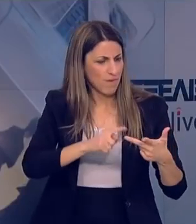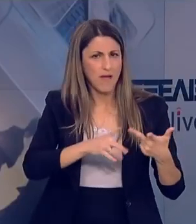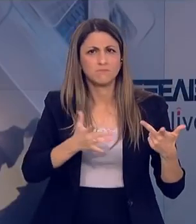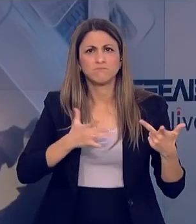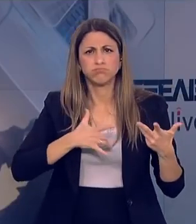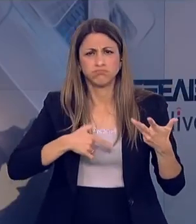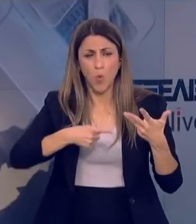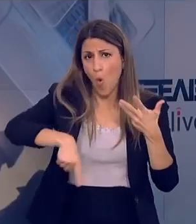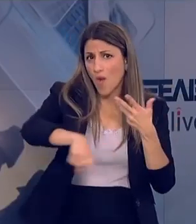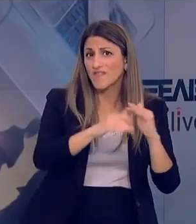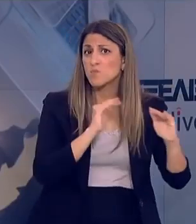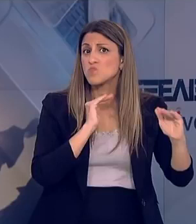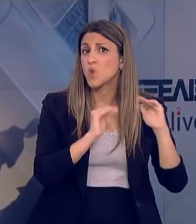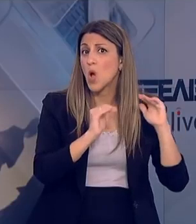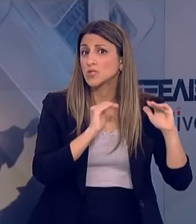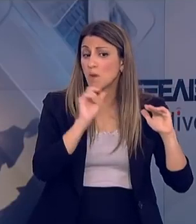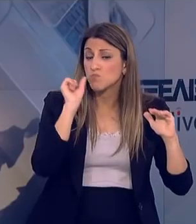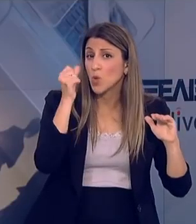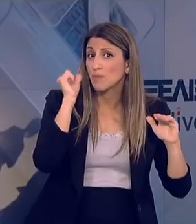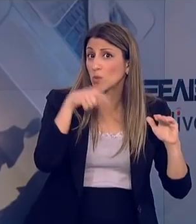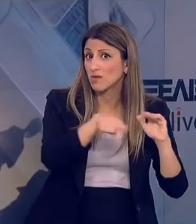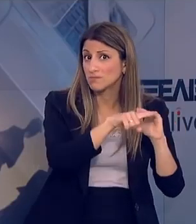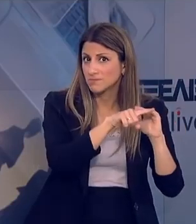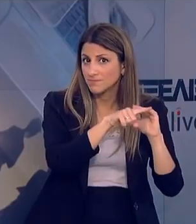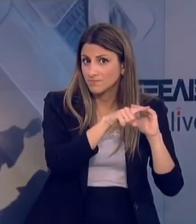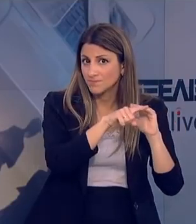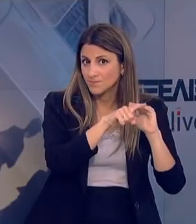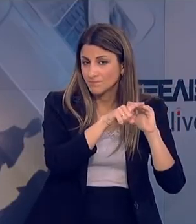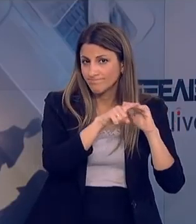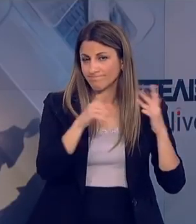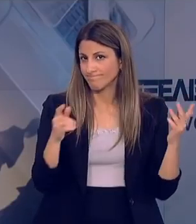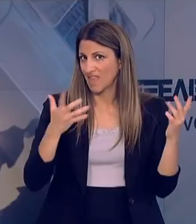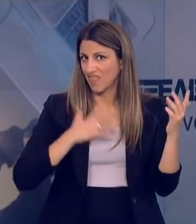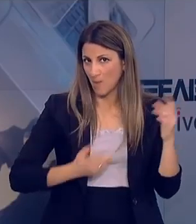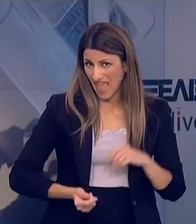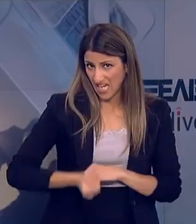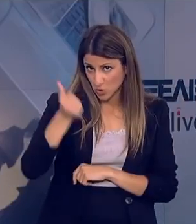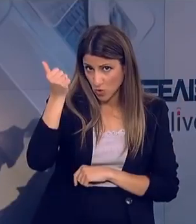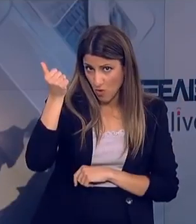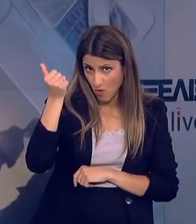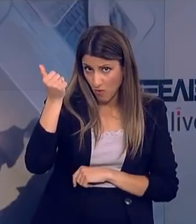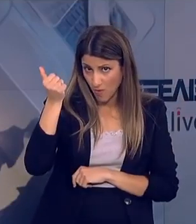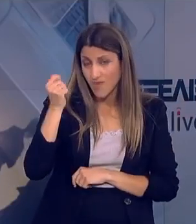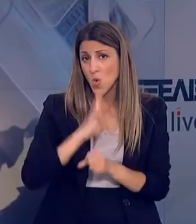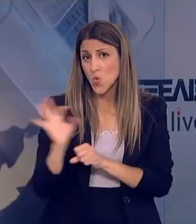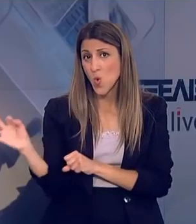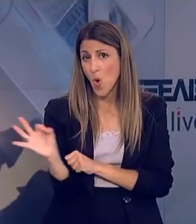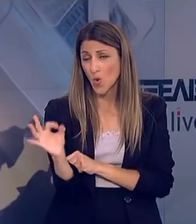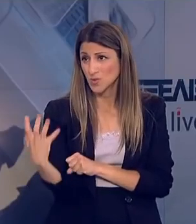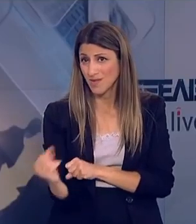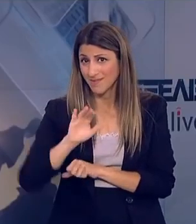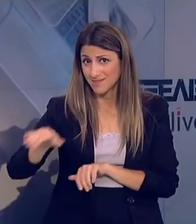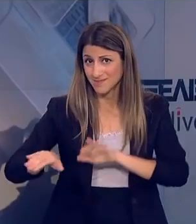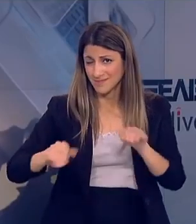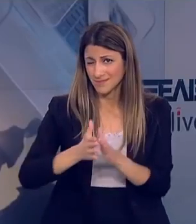και φαντάζομαι ότι δεν θα ρισκάρουμε σε μια περίοδο που μπορεί να κυκλοφορεί ακόμα ο ιός, δεν είναι